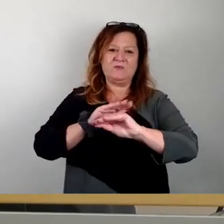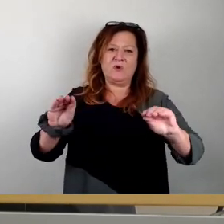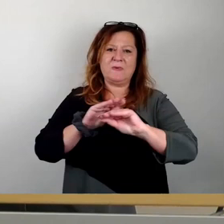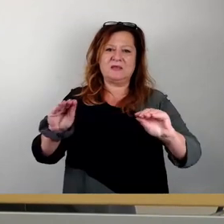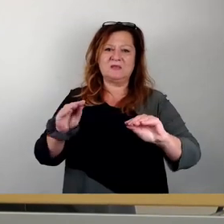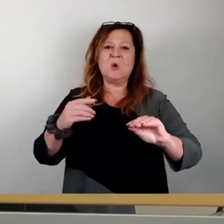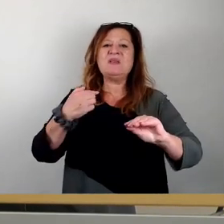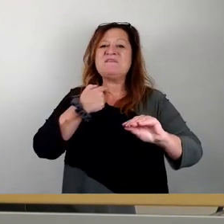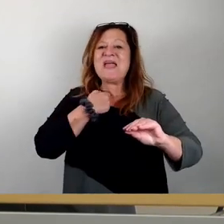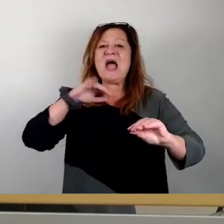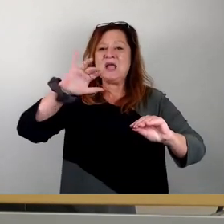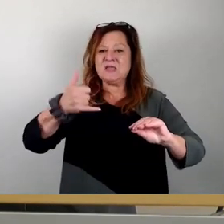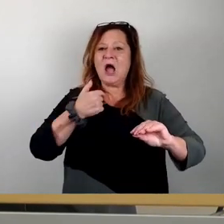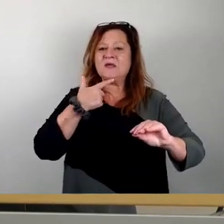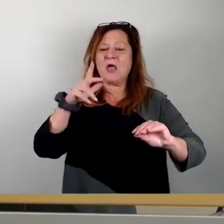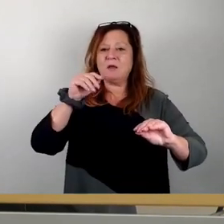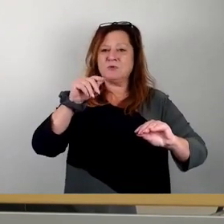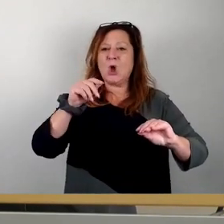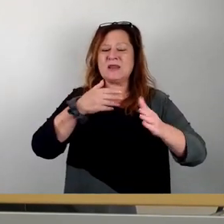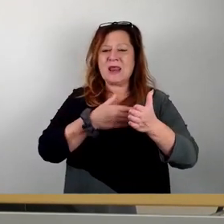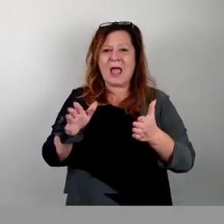ab. Ich bitte um das Stimmzeichen.